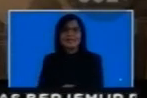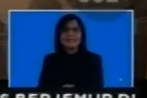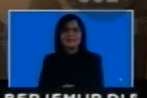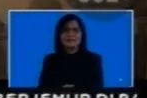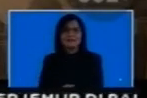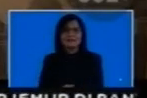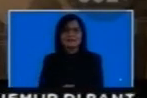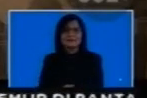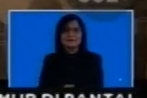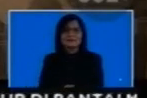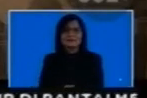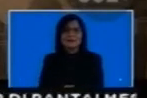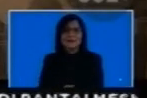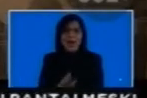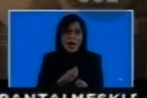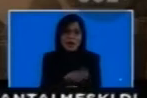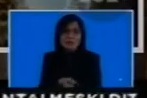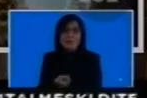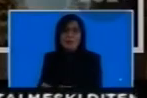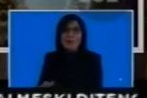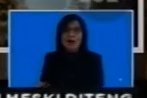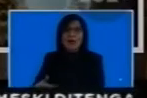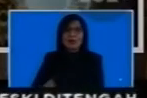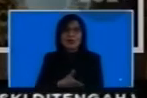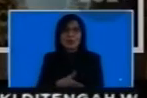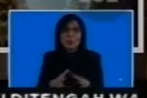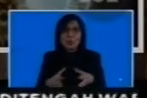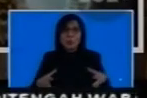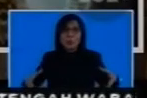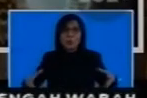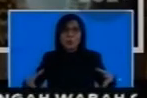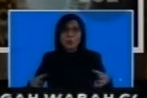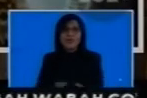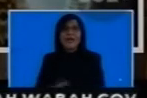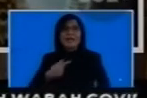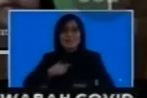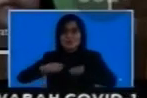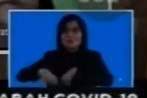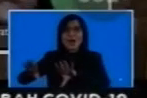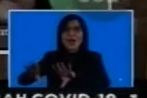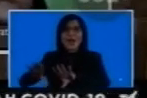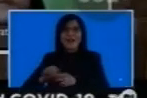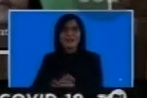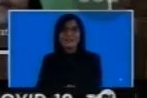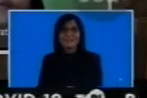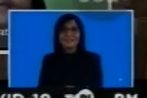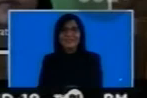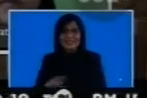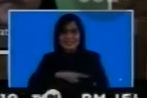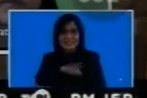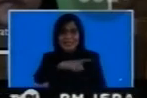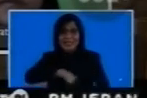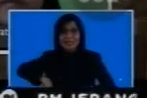memakani ikannya sampai besar dan panen dan saya menjualnya. Jadinya di kolam,